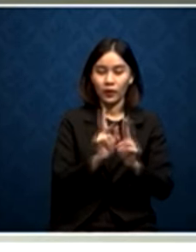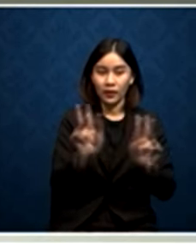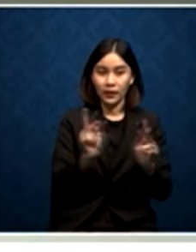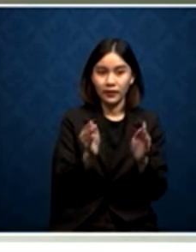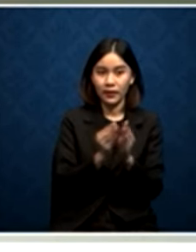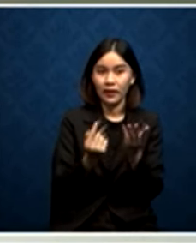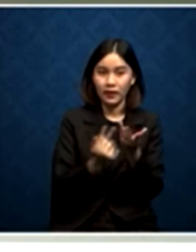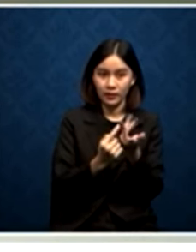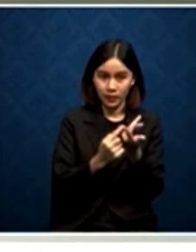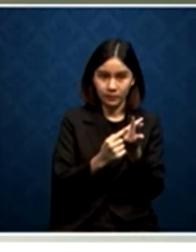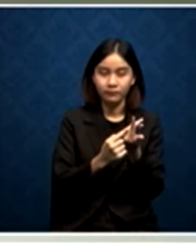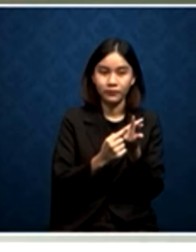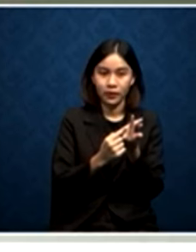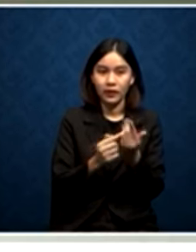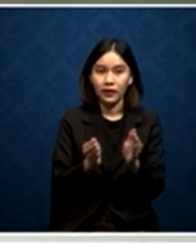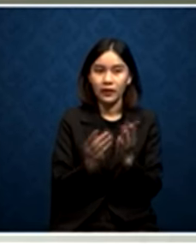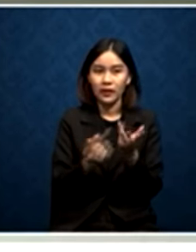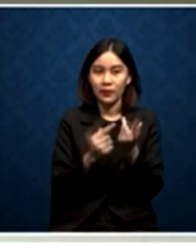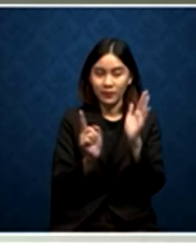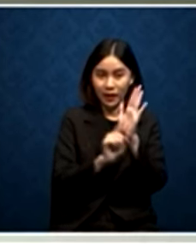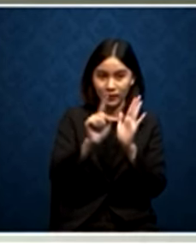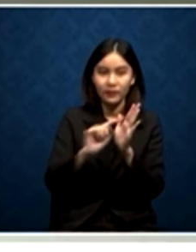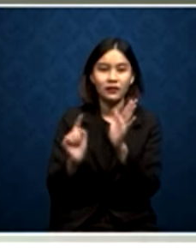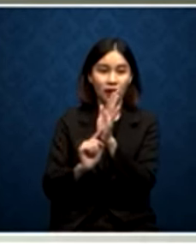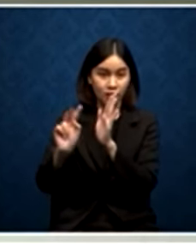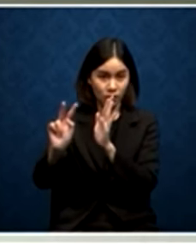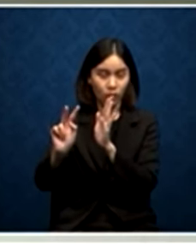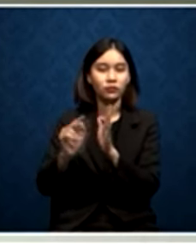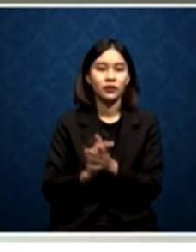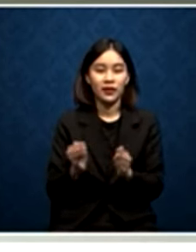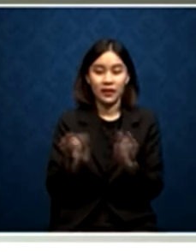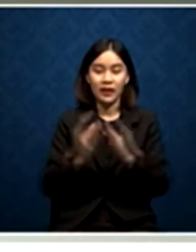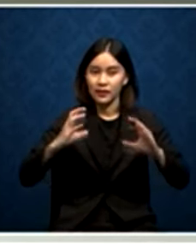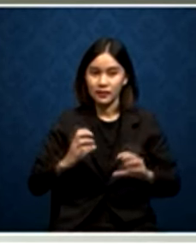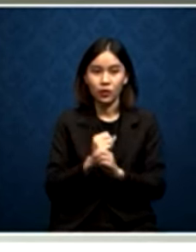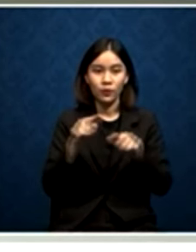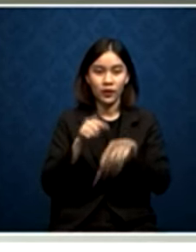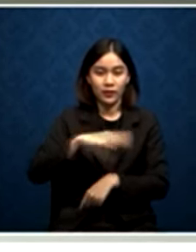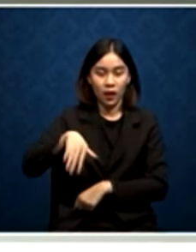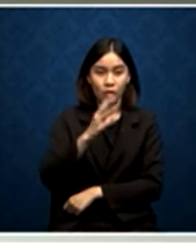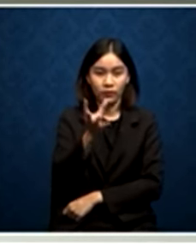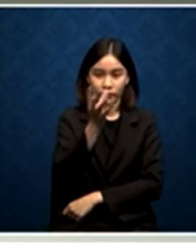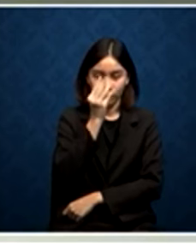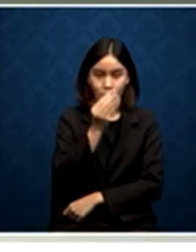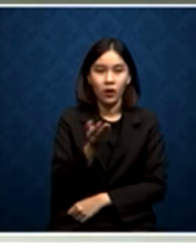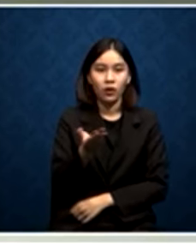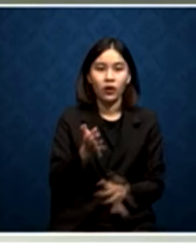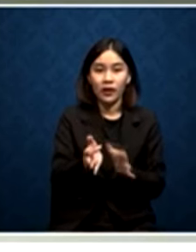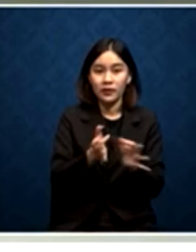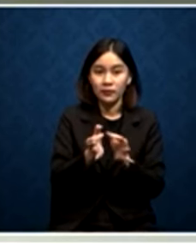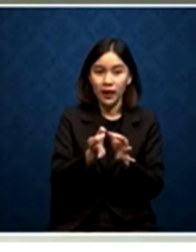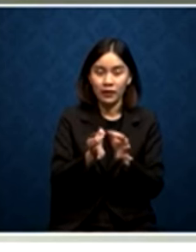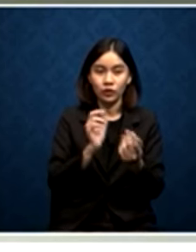ได้นับคะแนนถึง2ครั้งครับคะแนนก็ออกมาอย่างที่เห็นก็ขออนุญาตนำเรียนว่าผู้